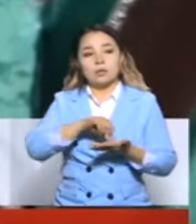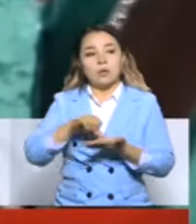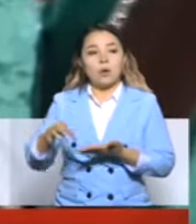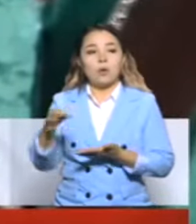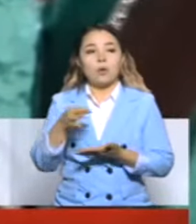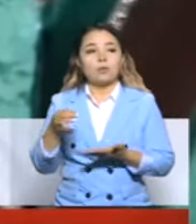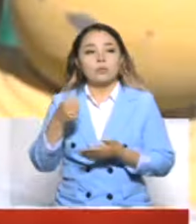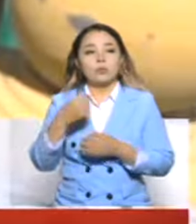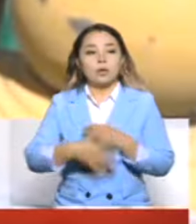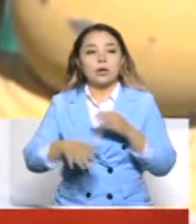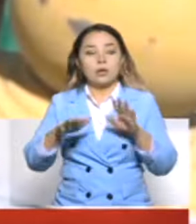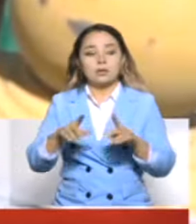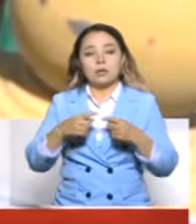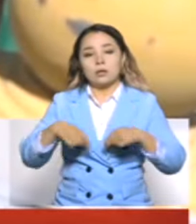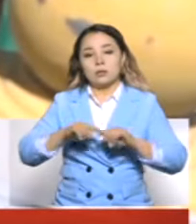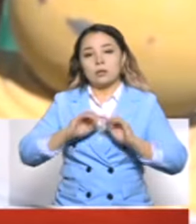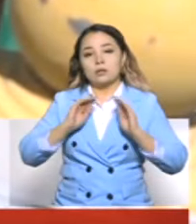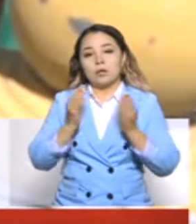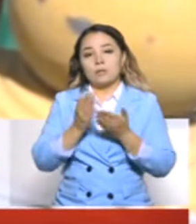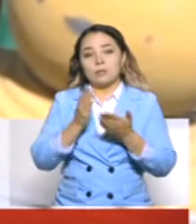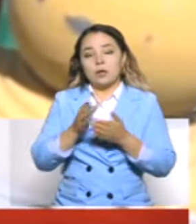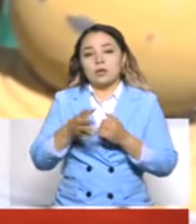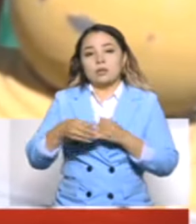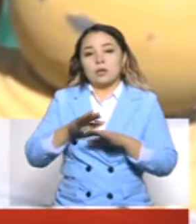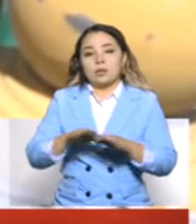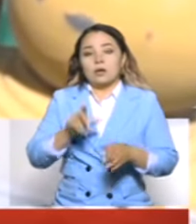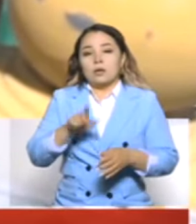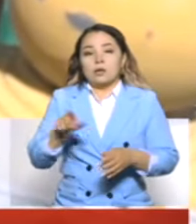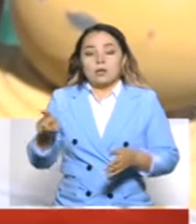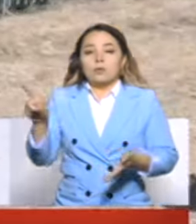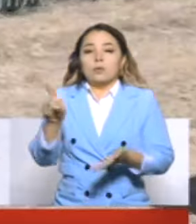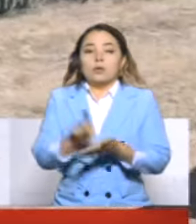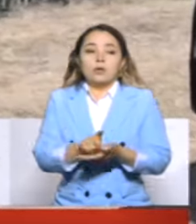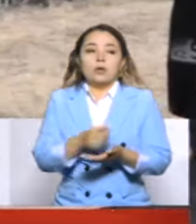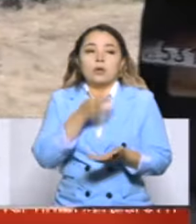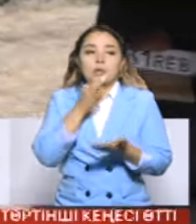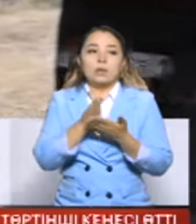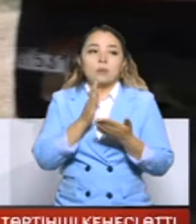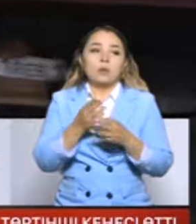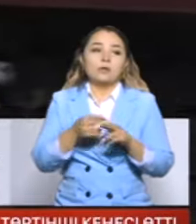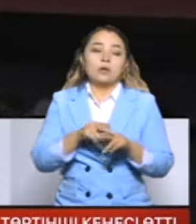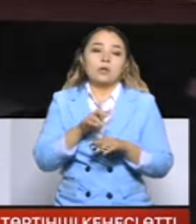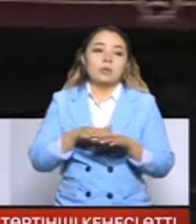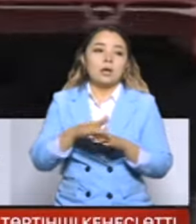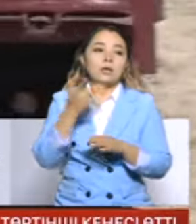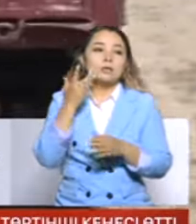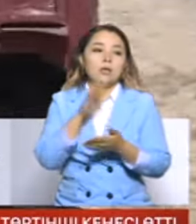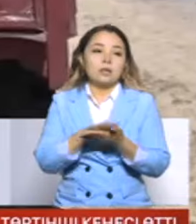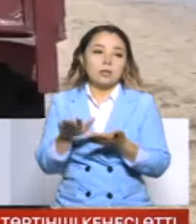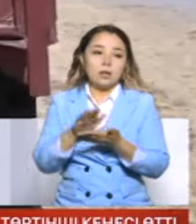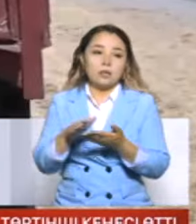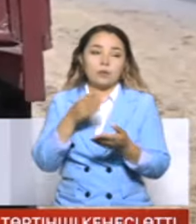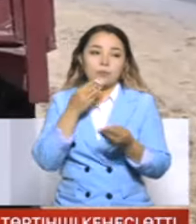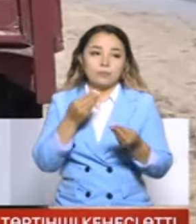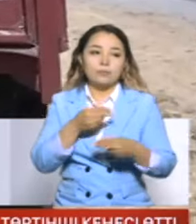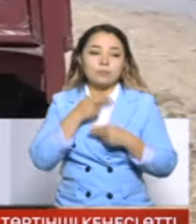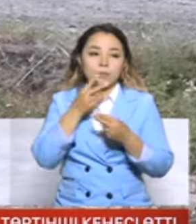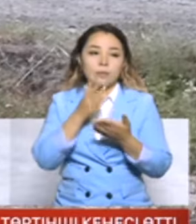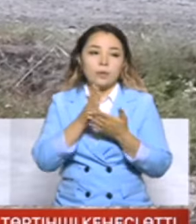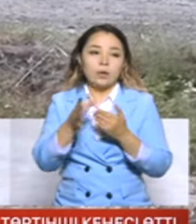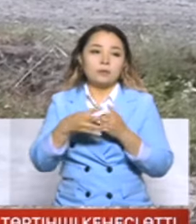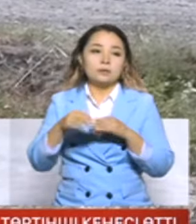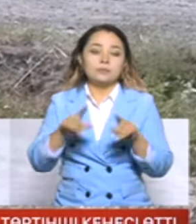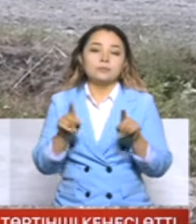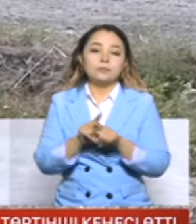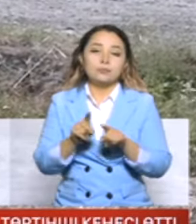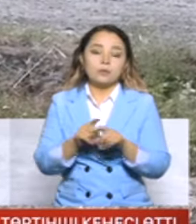облыс орталығын қоршап тұрғандықтан жергілікті халыққа жүктелген міндет те ауыр. Мұндағы жұрт үнемі тазалыққа көңіл бөліп, үйлердің